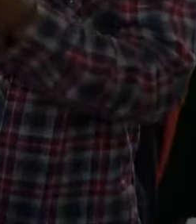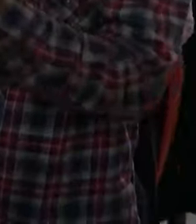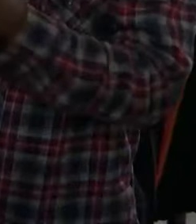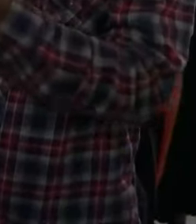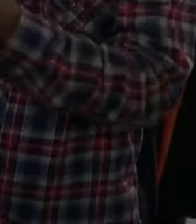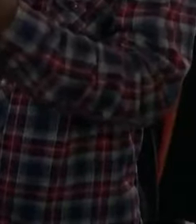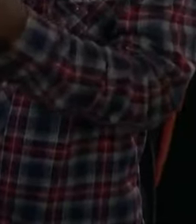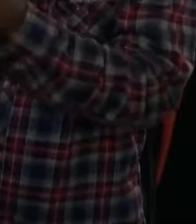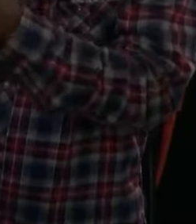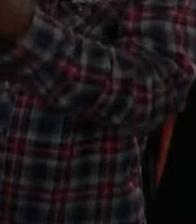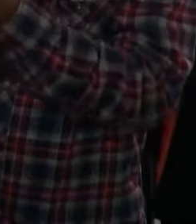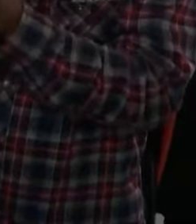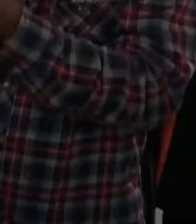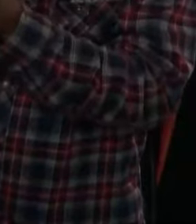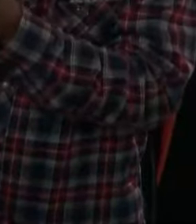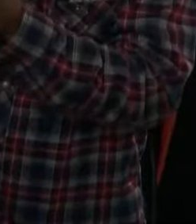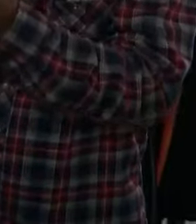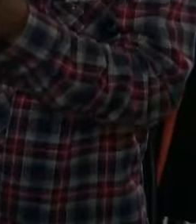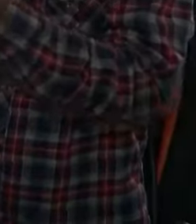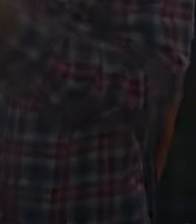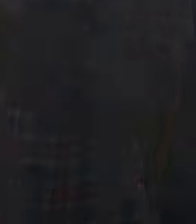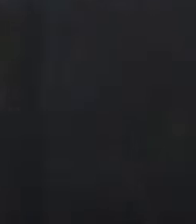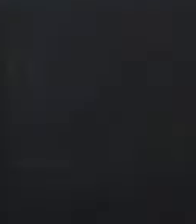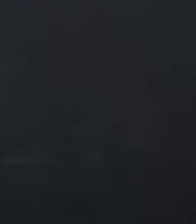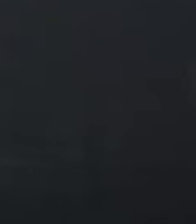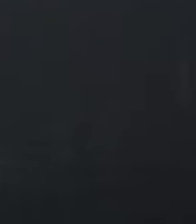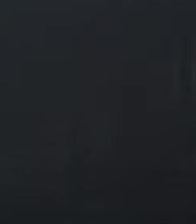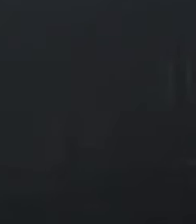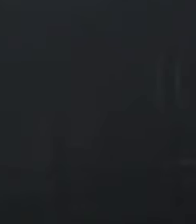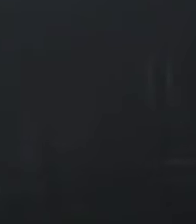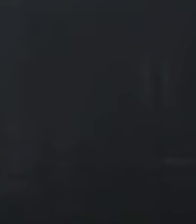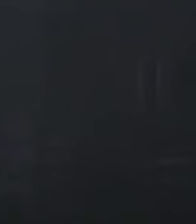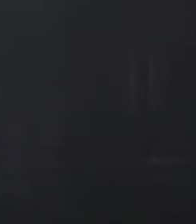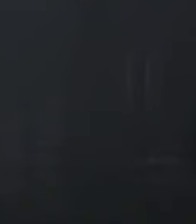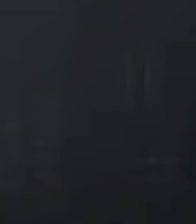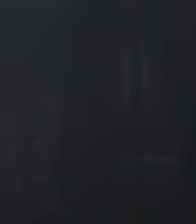Acclamez très fort le Seigneur. Merci beaucoup.